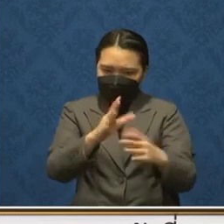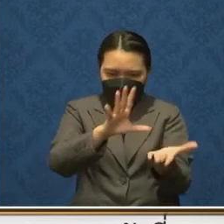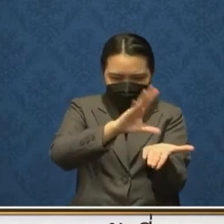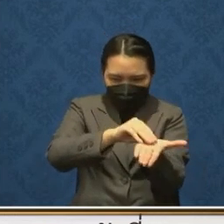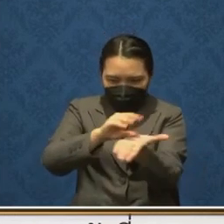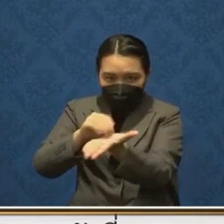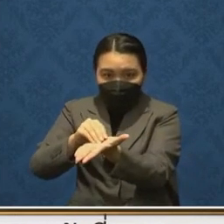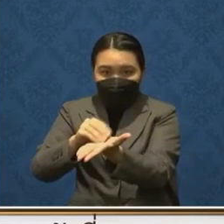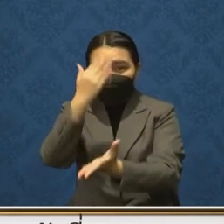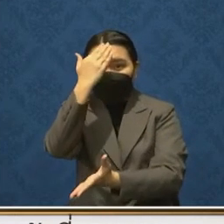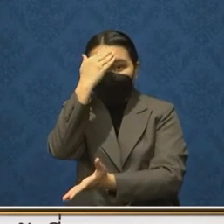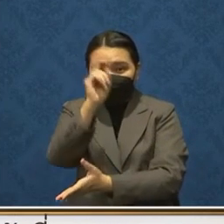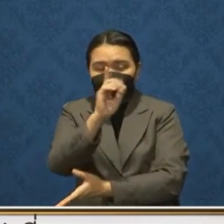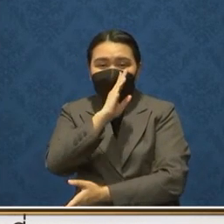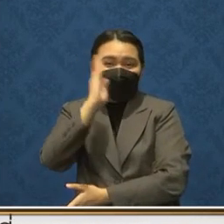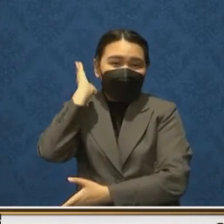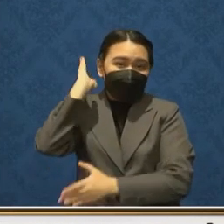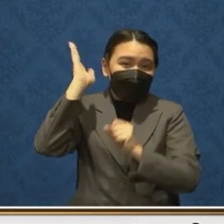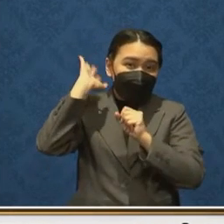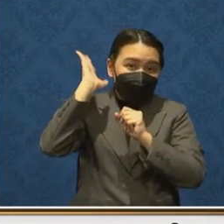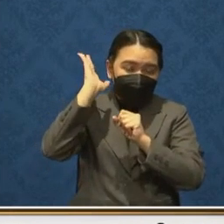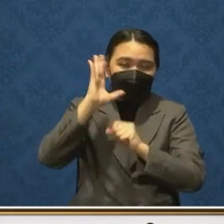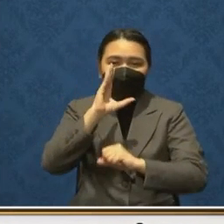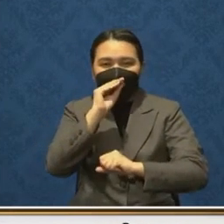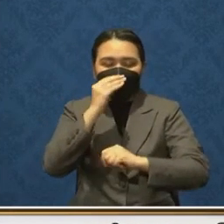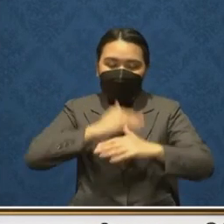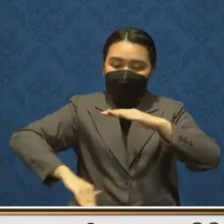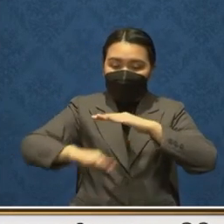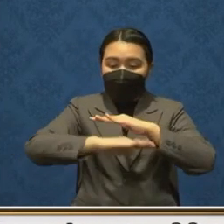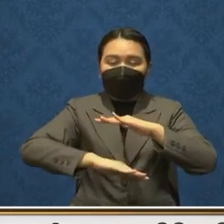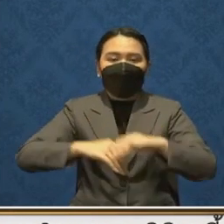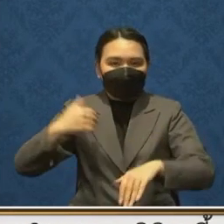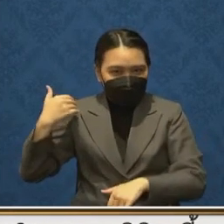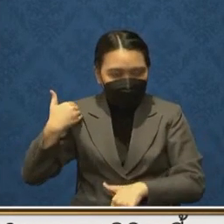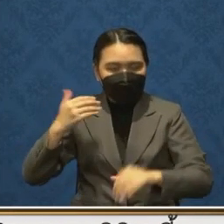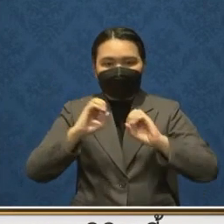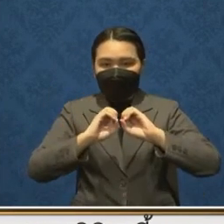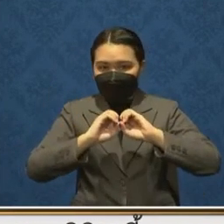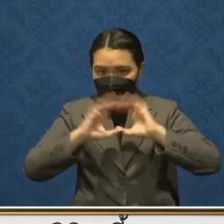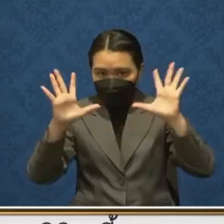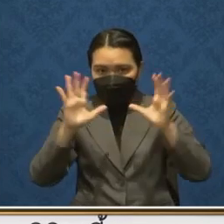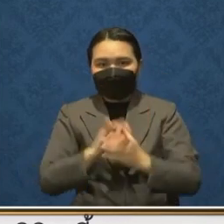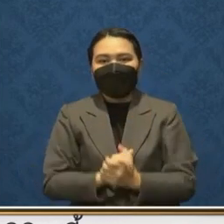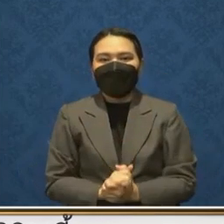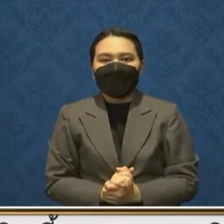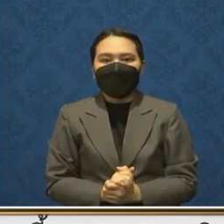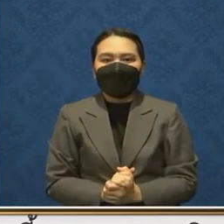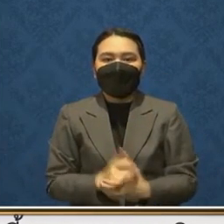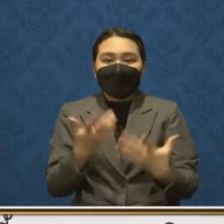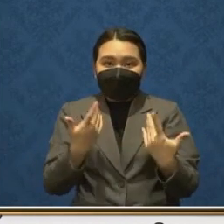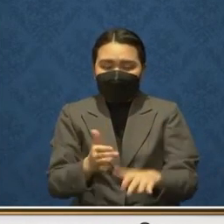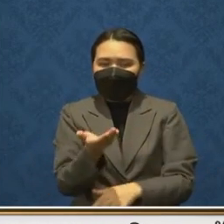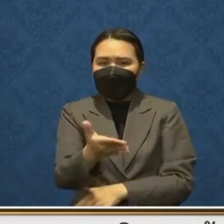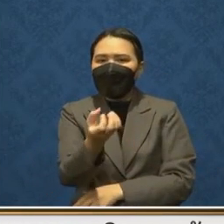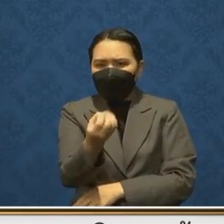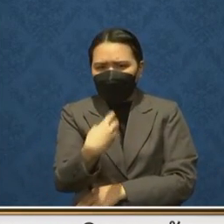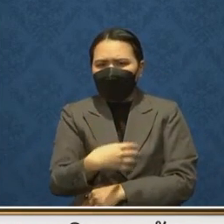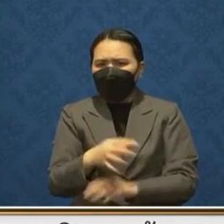งวาเวลามาพูด เขาจะวาไม่มีหกฐานเสร็แล้วหลงจากนั้น ท่านก็บอกเอาอยู่เอาอยู่